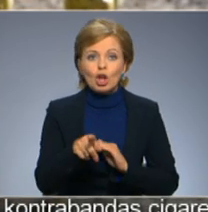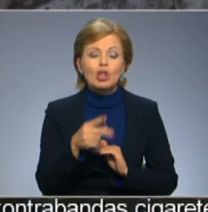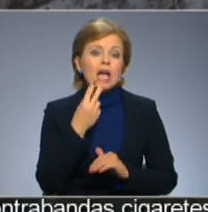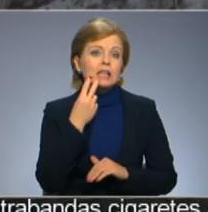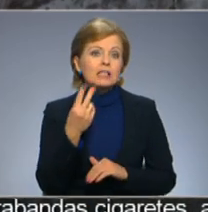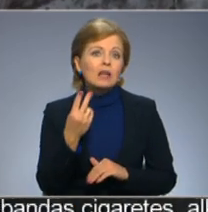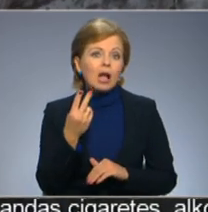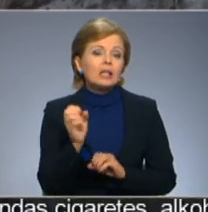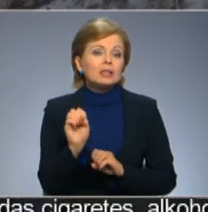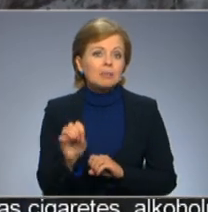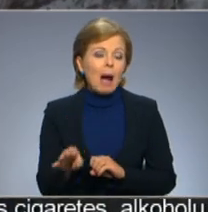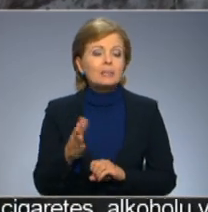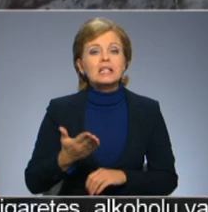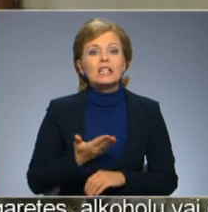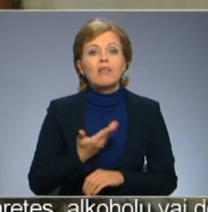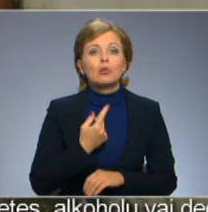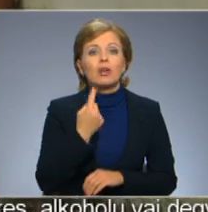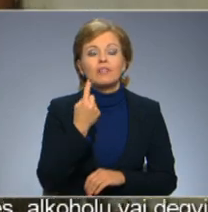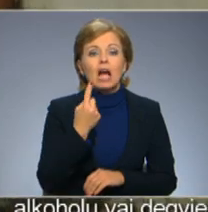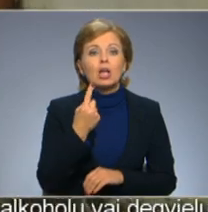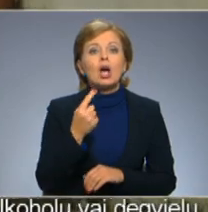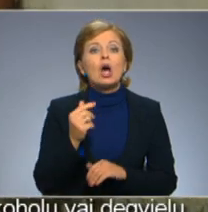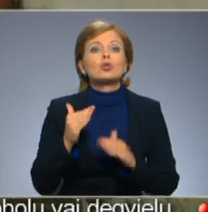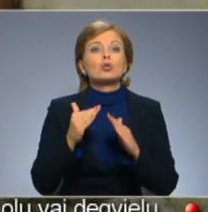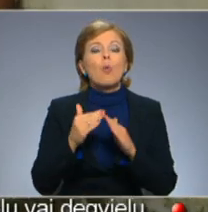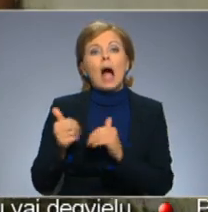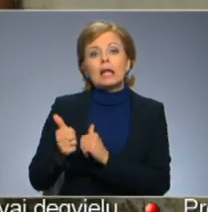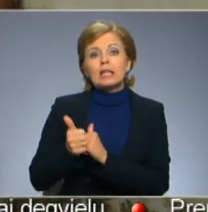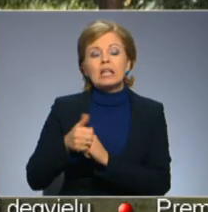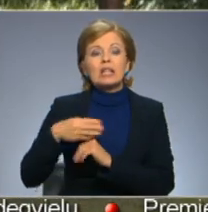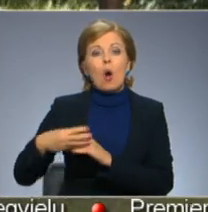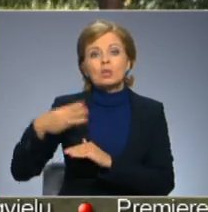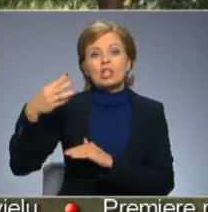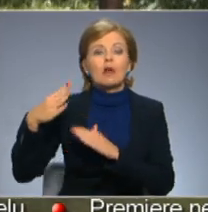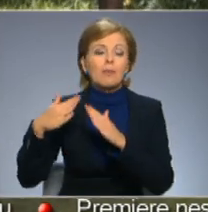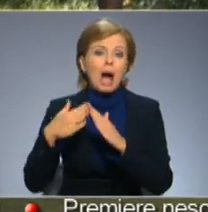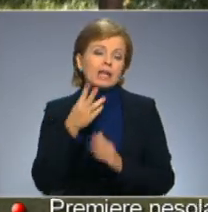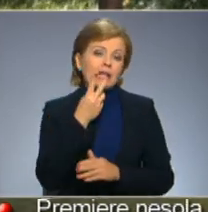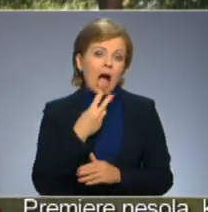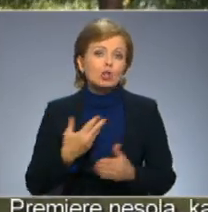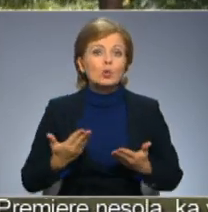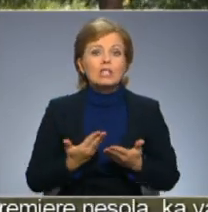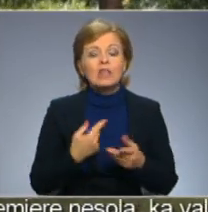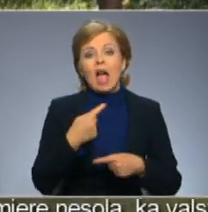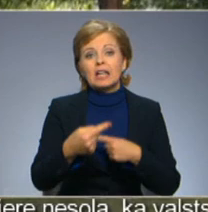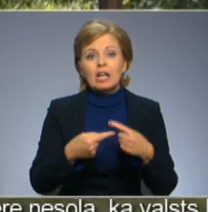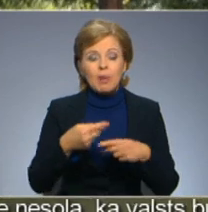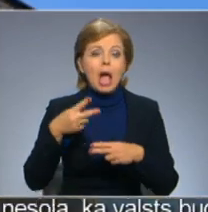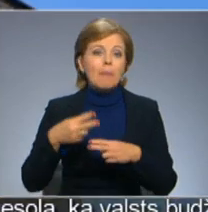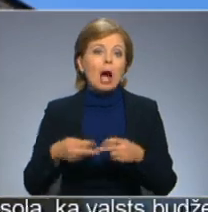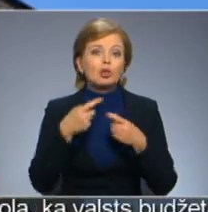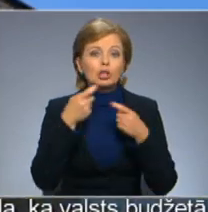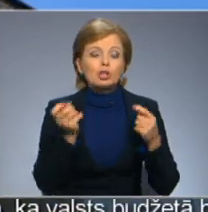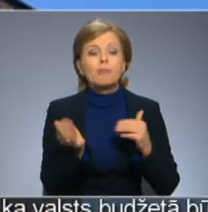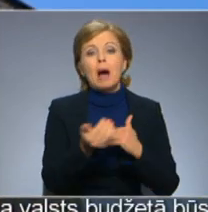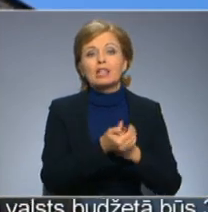pamestība. Dzīvību te vēl uztur viena skolai līdzās esošā daudzdzīvokļu māja. Ierasto dzīves ritmu teik pa laikam pārtrauc ziņas par